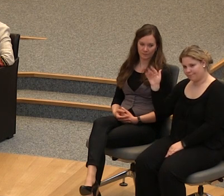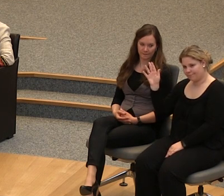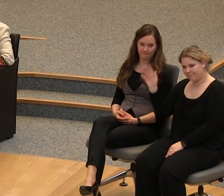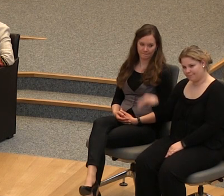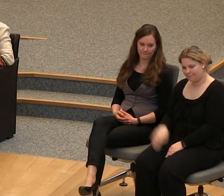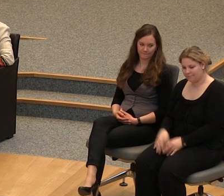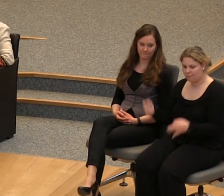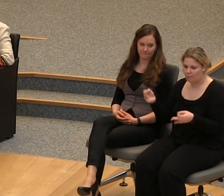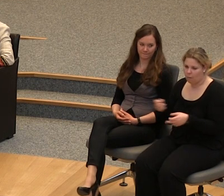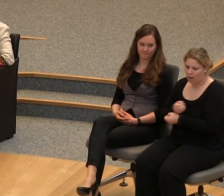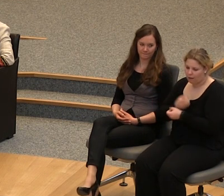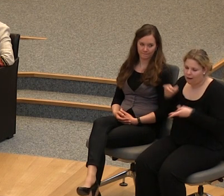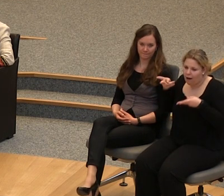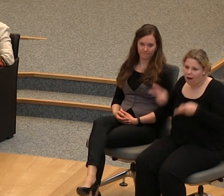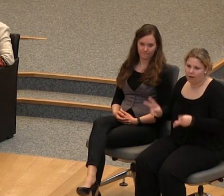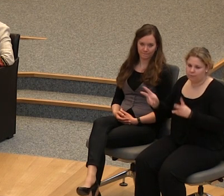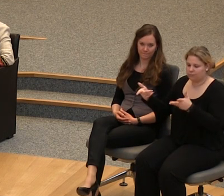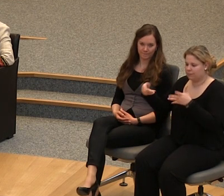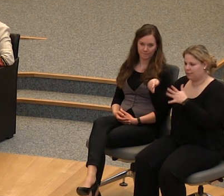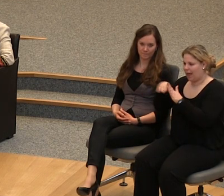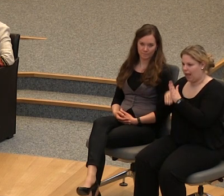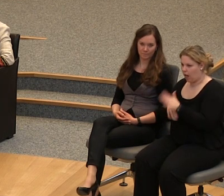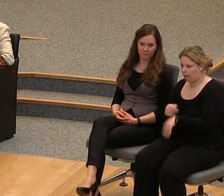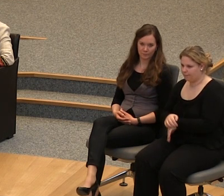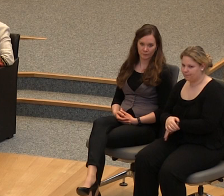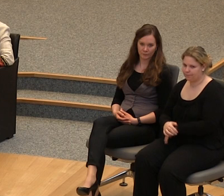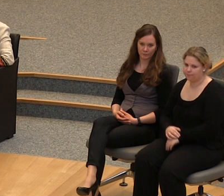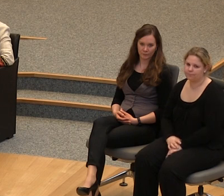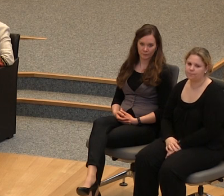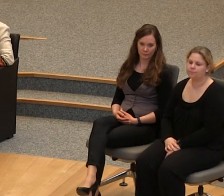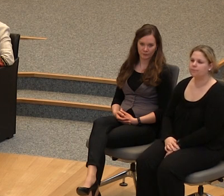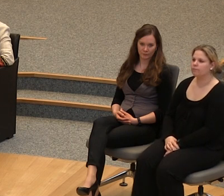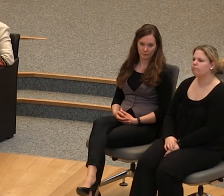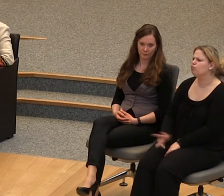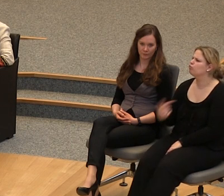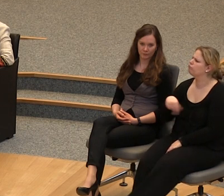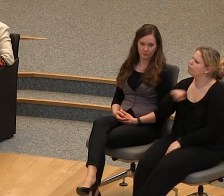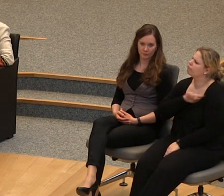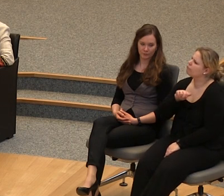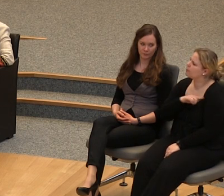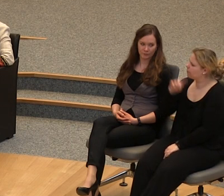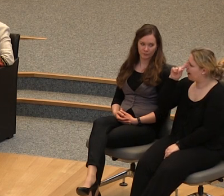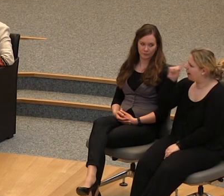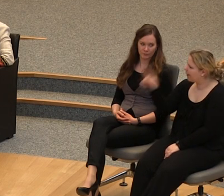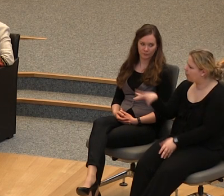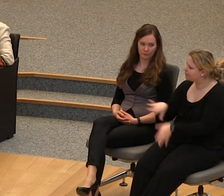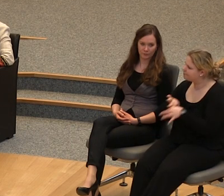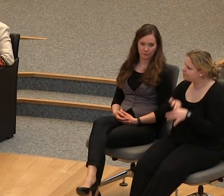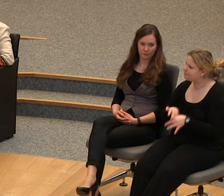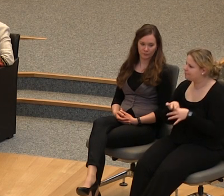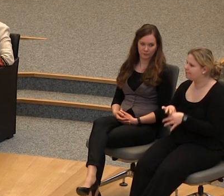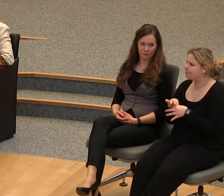klare rechtliche Regelung dann auszuhebeln. Also wir haben eben, das muss man nochmal